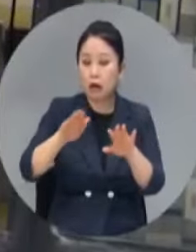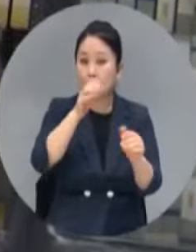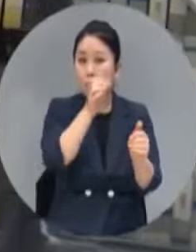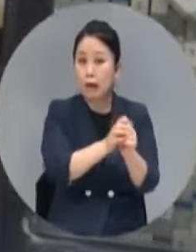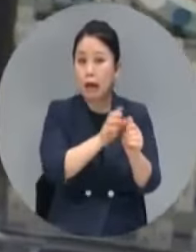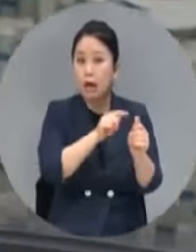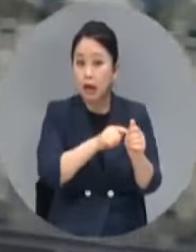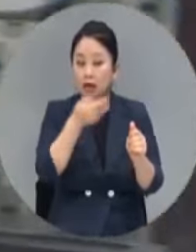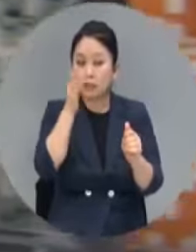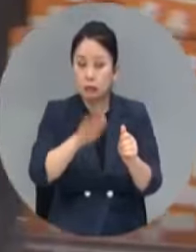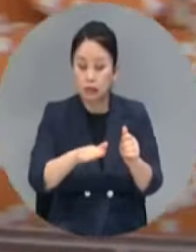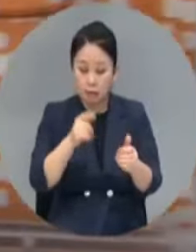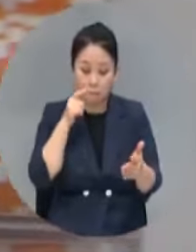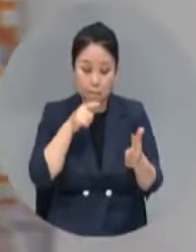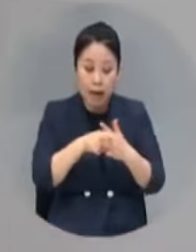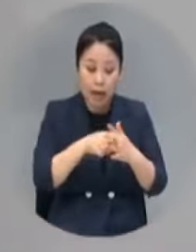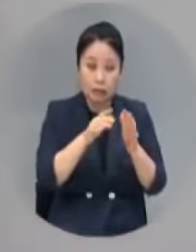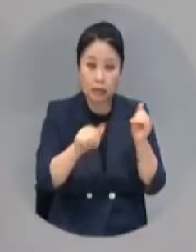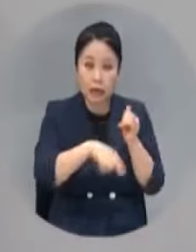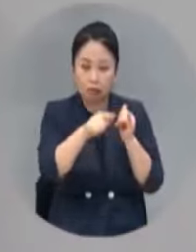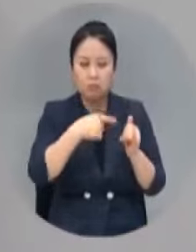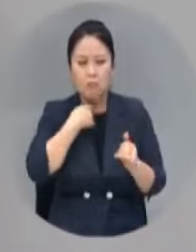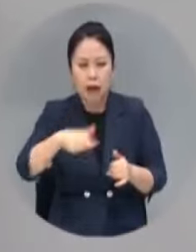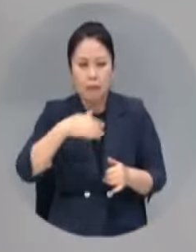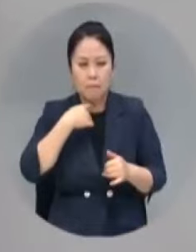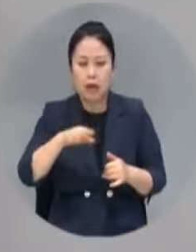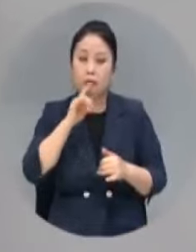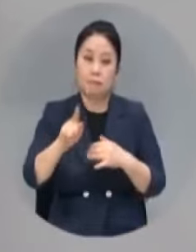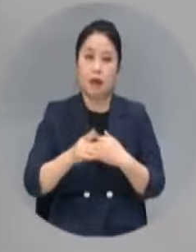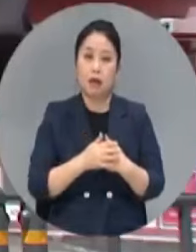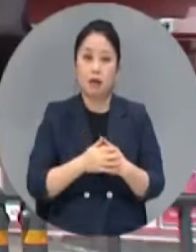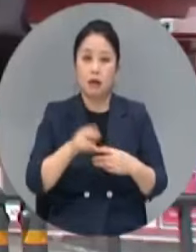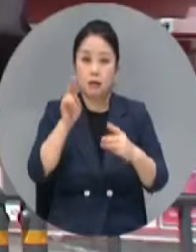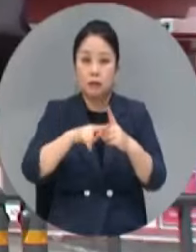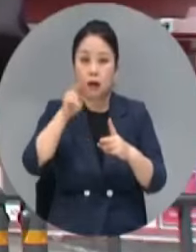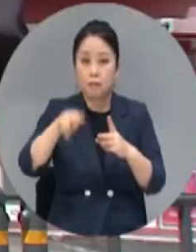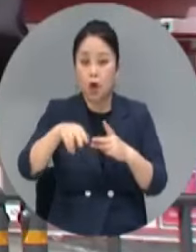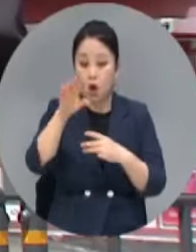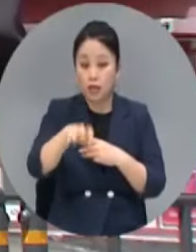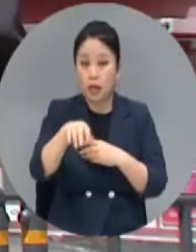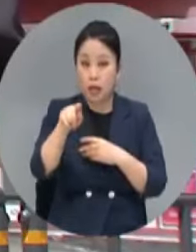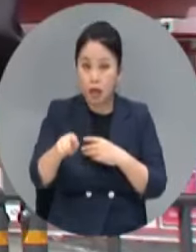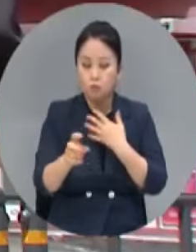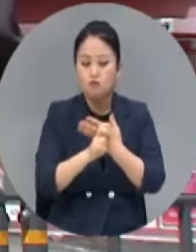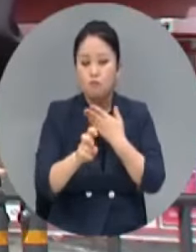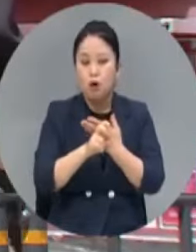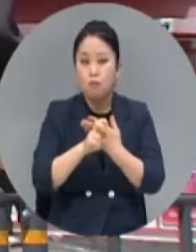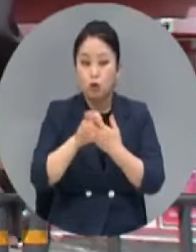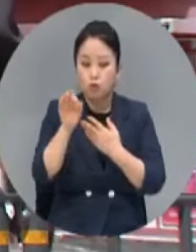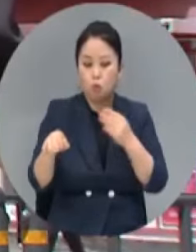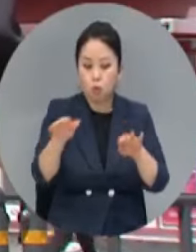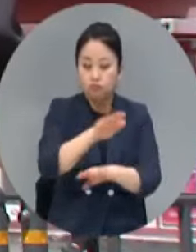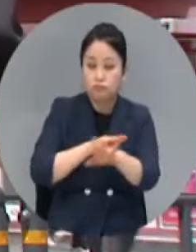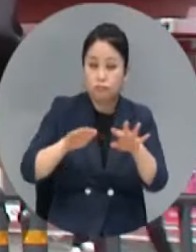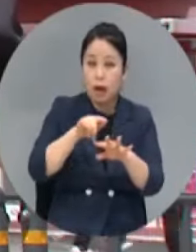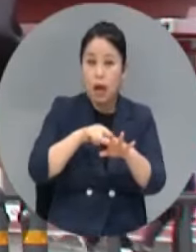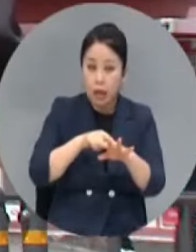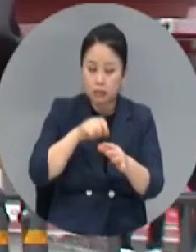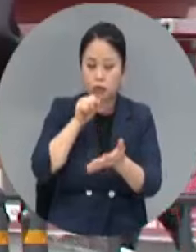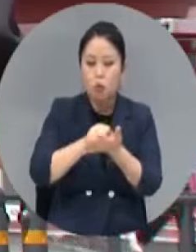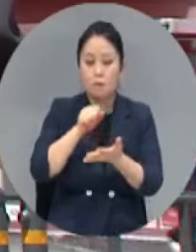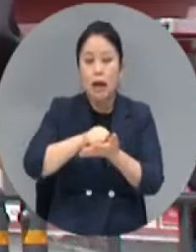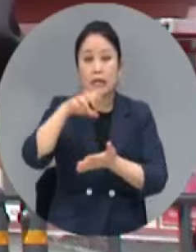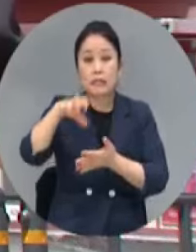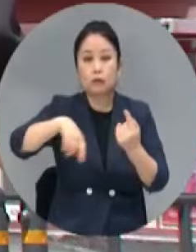일당은 혐의를 부인했던 것으로 전해졌습니다. 서면의 한 홀덤펍입니다. 불법으로 돈을 환전해주는 사실상